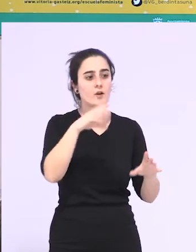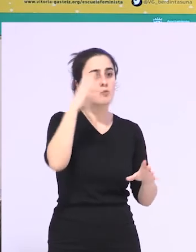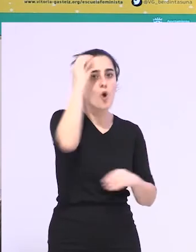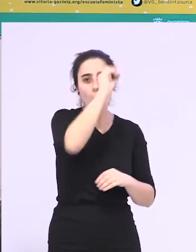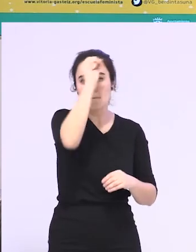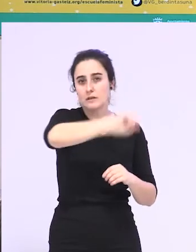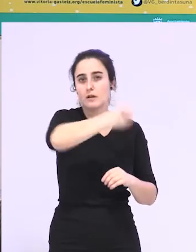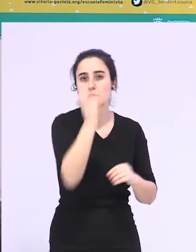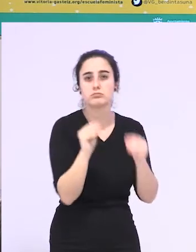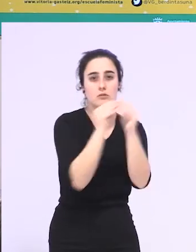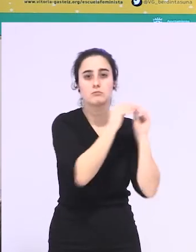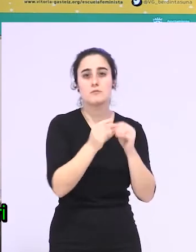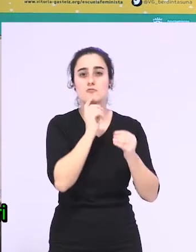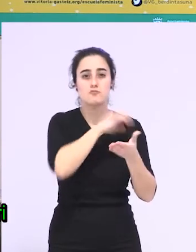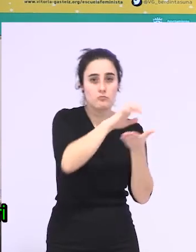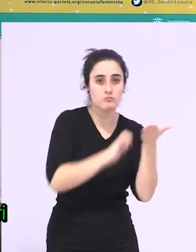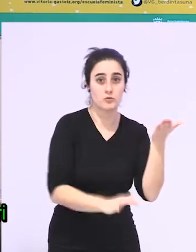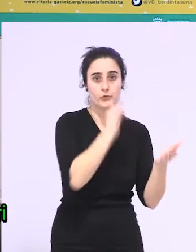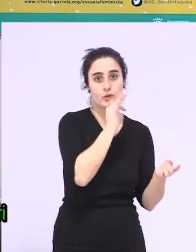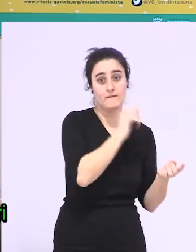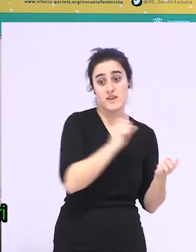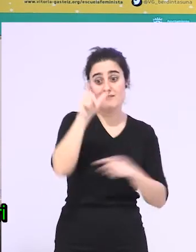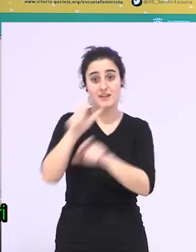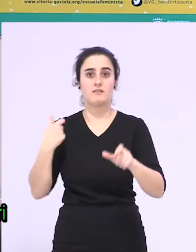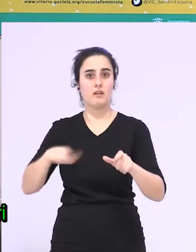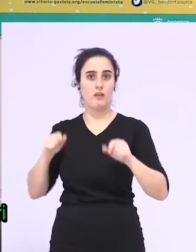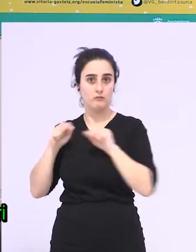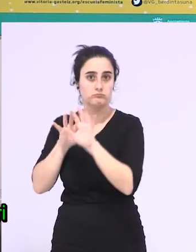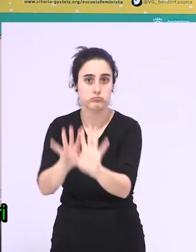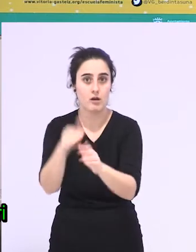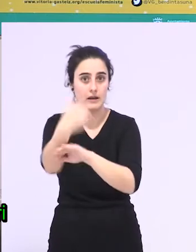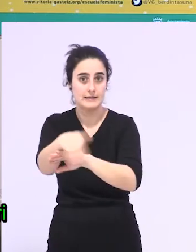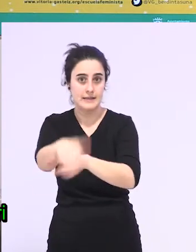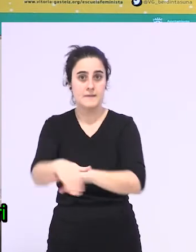ez? Eta, esango nuke, mugimendu feministari,